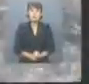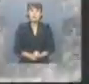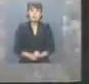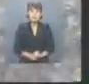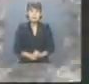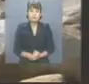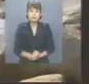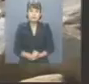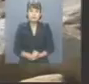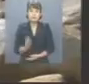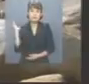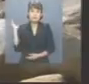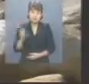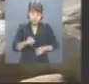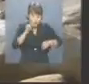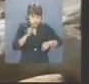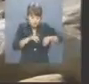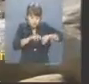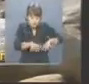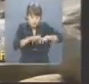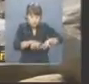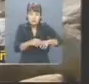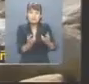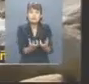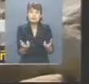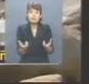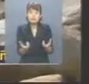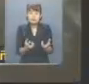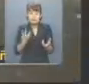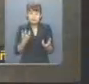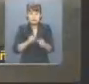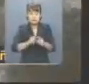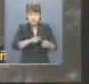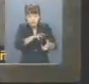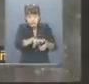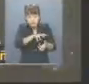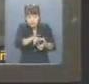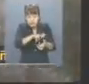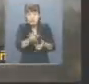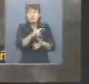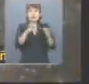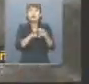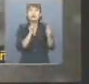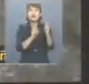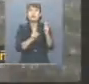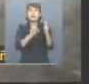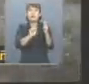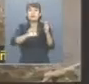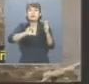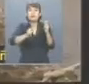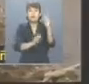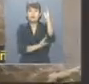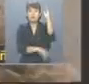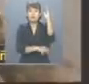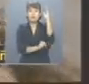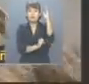กระแสน้ำที่พัดเอาก้อนหินขนาดใหญ่ไหลผ่าใจกลางหมู่บ้านยอดน้ำตำบลเขาน้อยอำเภอสีชนจังหวัดนครศรีธรรมราชจนทำให้เกิด